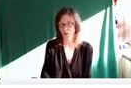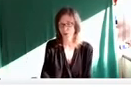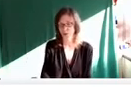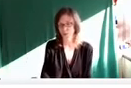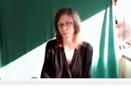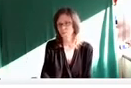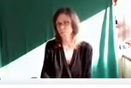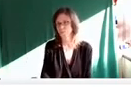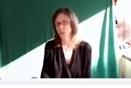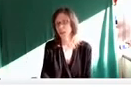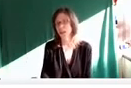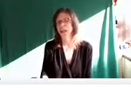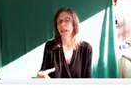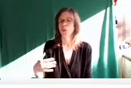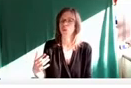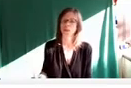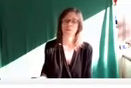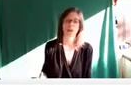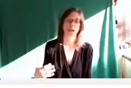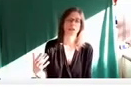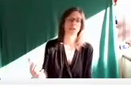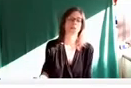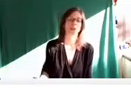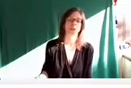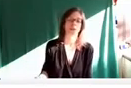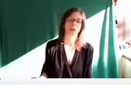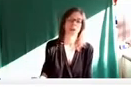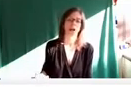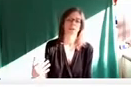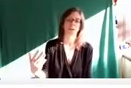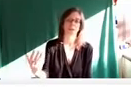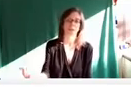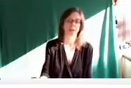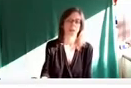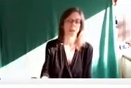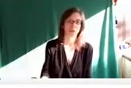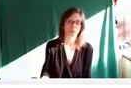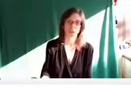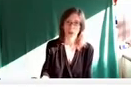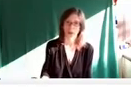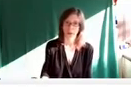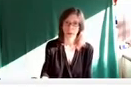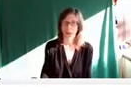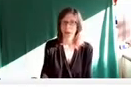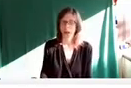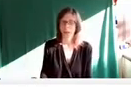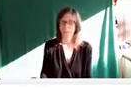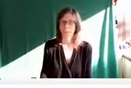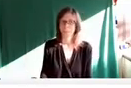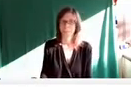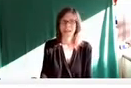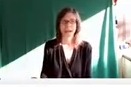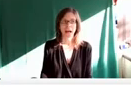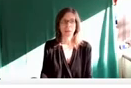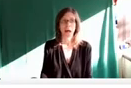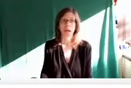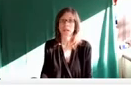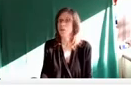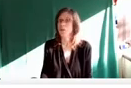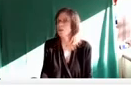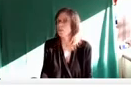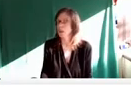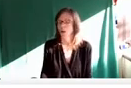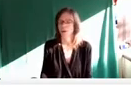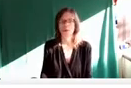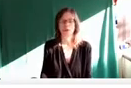demande de subvention et, ultimement, si possible, rendre ces données ouvertes. Mais à part